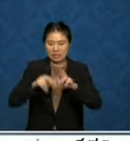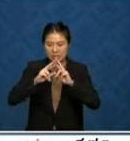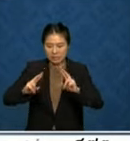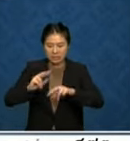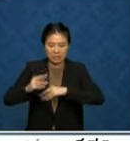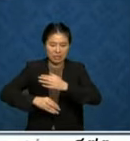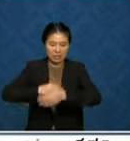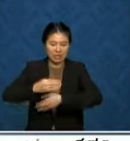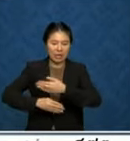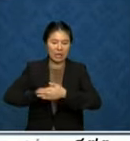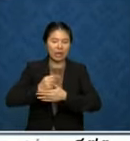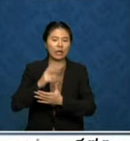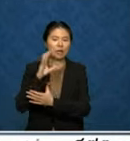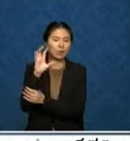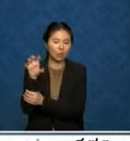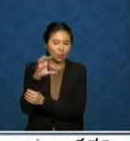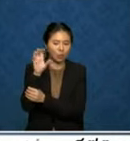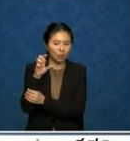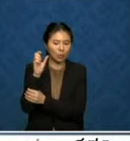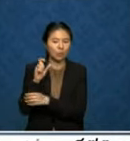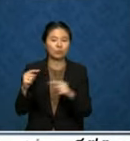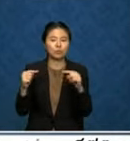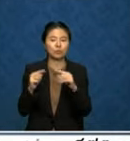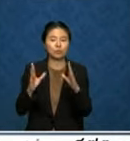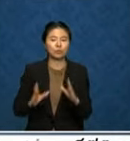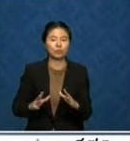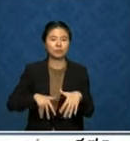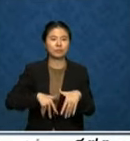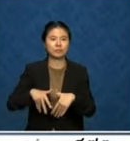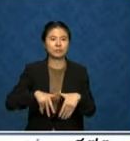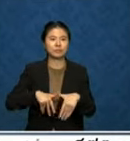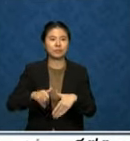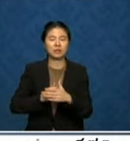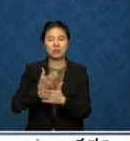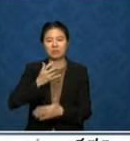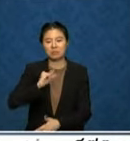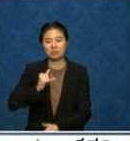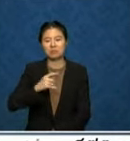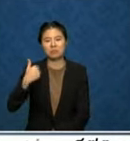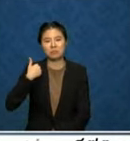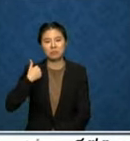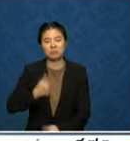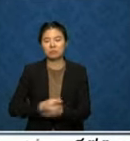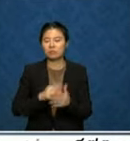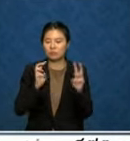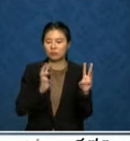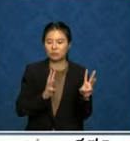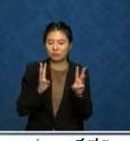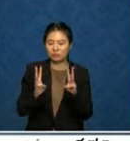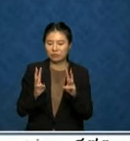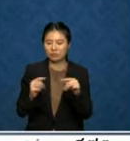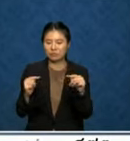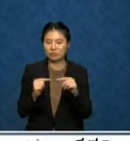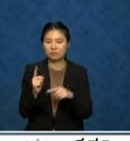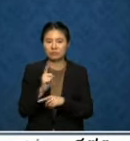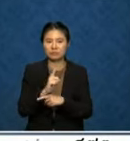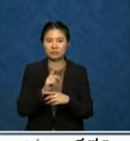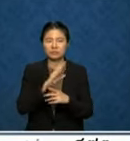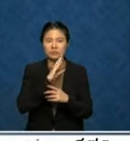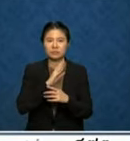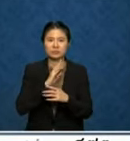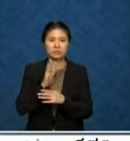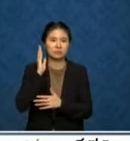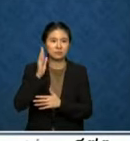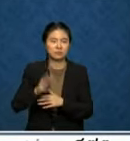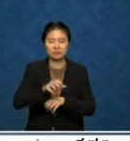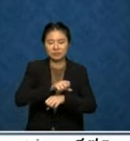น่าเชื่อถือในการหลอกลวงประชาชนในวงกว้างค่ะหลายท่านอาจตั้งคำถามนะคะว่ามาตรการที่ฉันนำเสนออยู่นี้เนี่ยถ้าปฏิบั